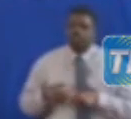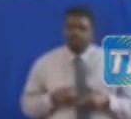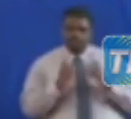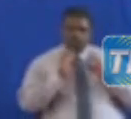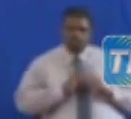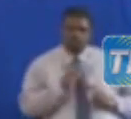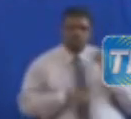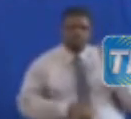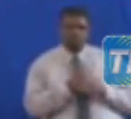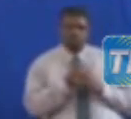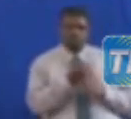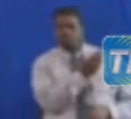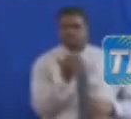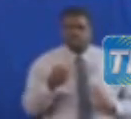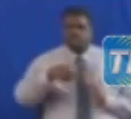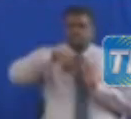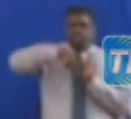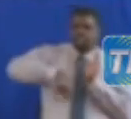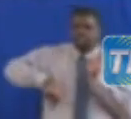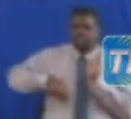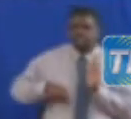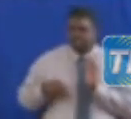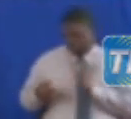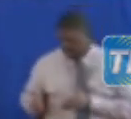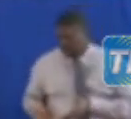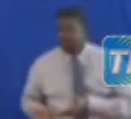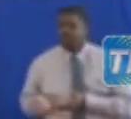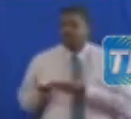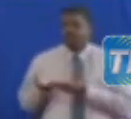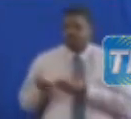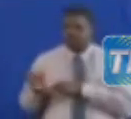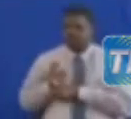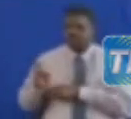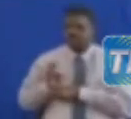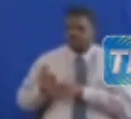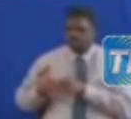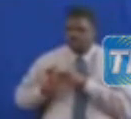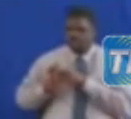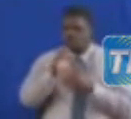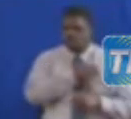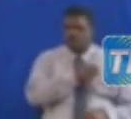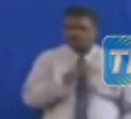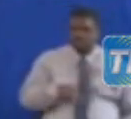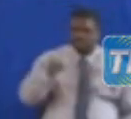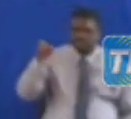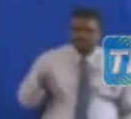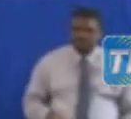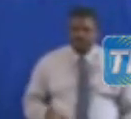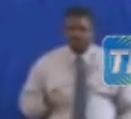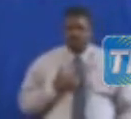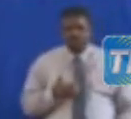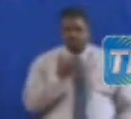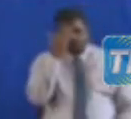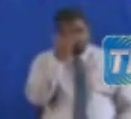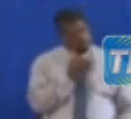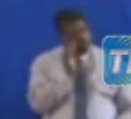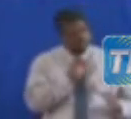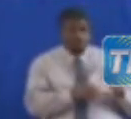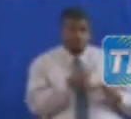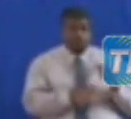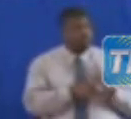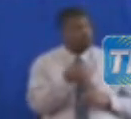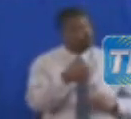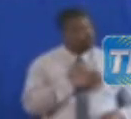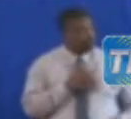na viongozi wengine wote kule chini kwa namna ambavyo mmeendelea kusimamia na kushirikiana na wananchi. Napenda kutambua mchango wa viongozi